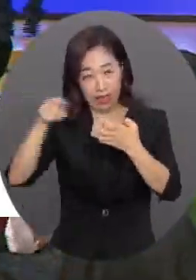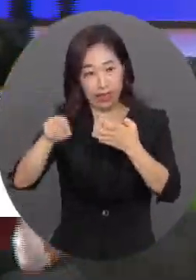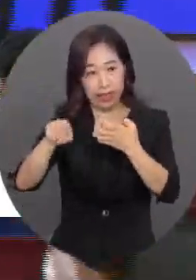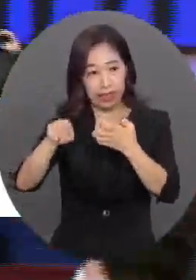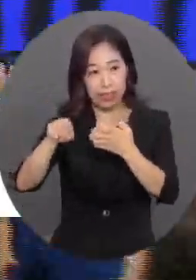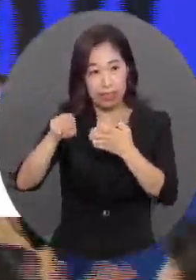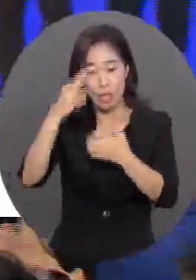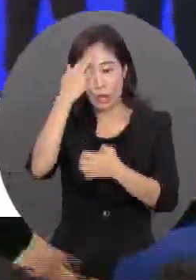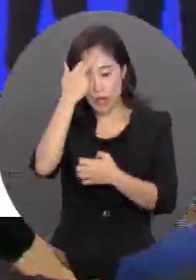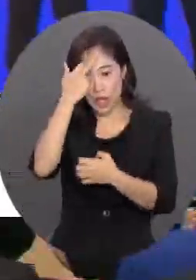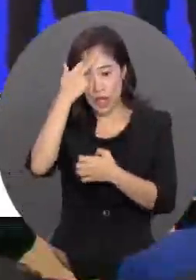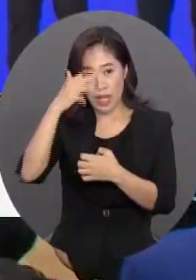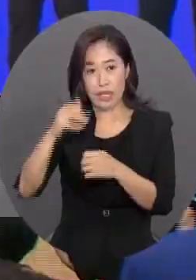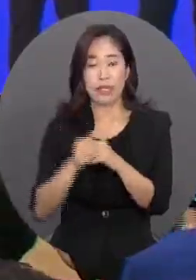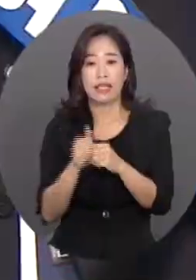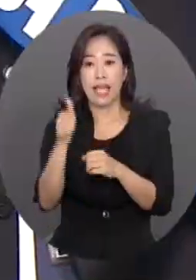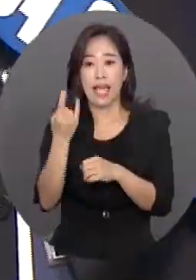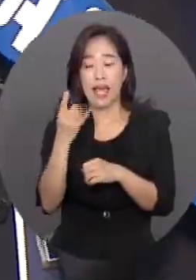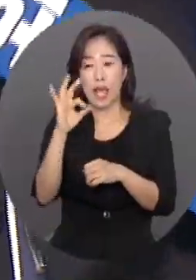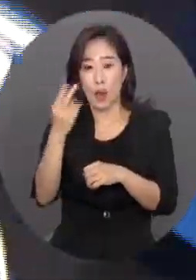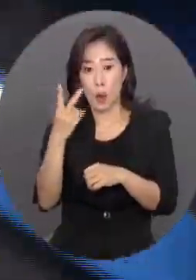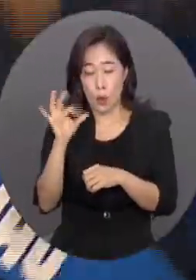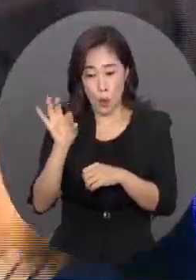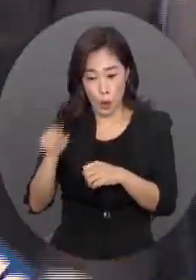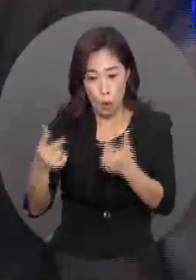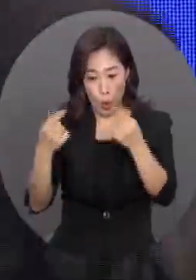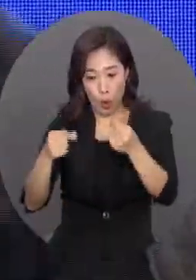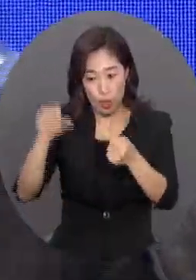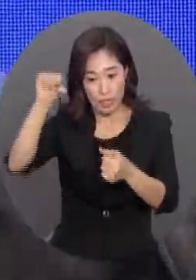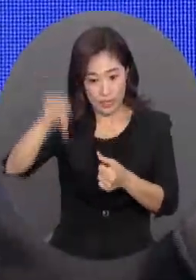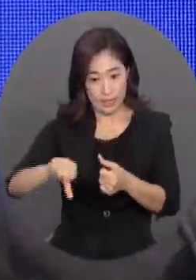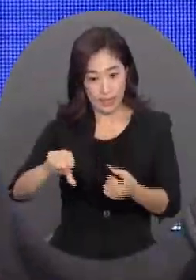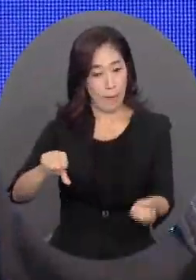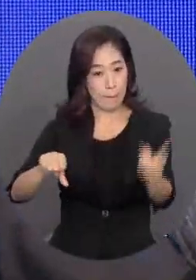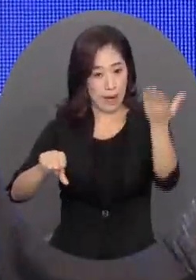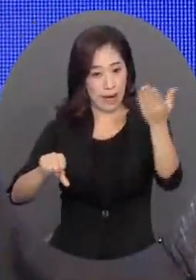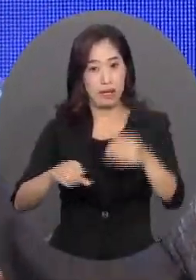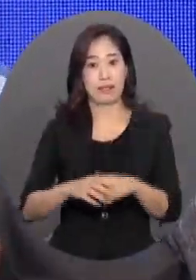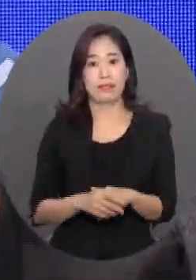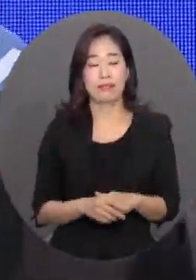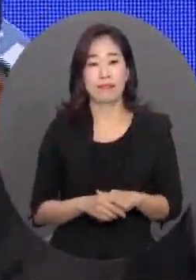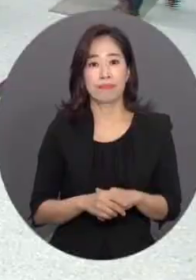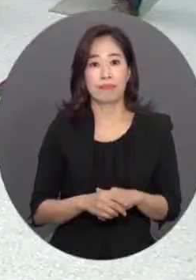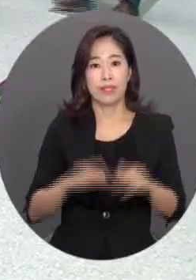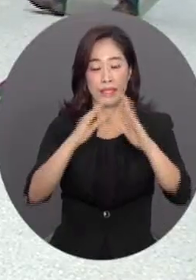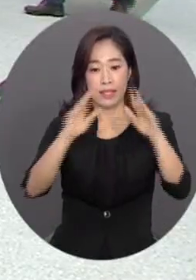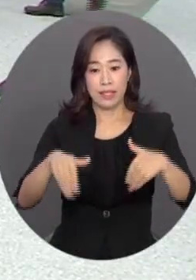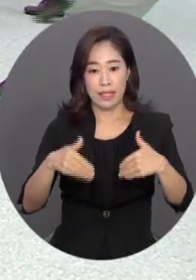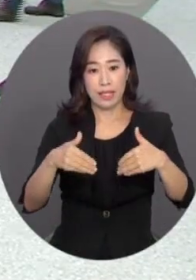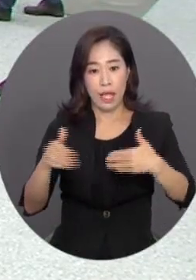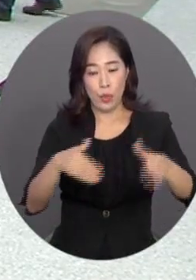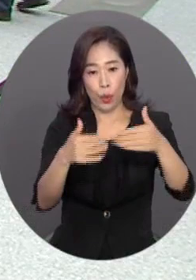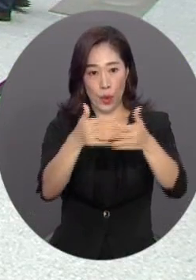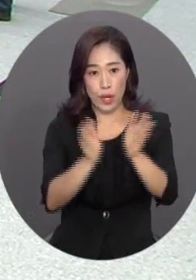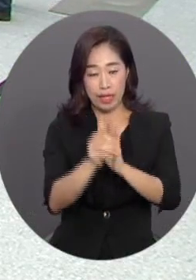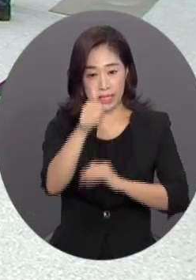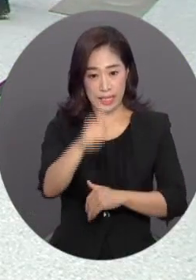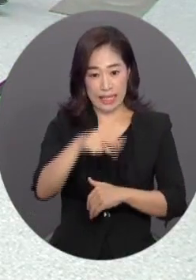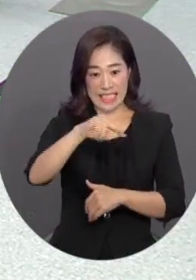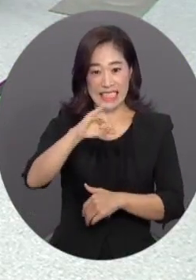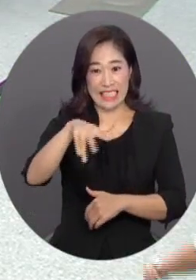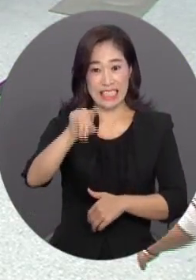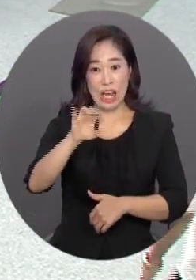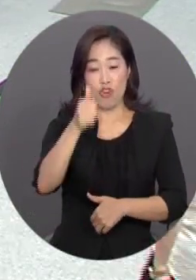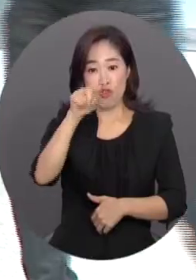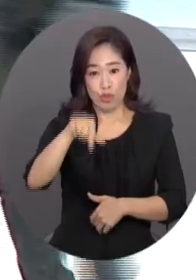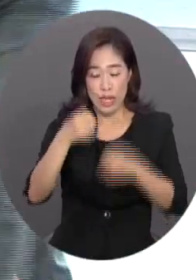기록한 최혜영 전 참여자치 20일 공동대표를 누르고 당선됐습니다. 전남 도당 위원장에는 신정은 의원이